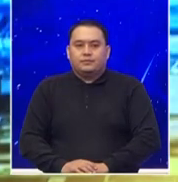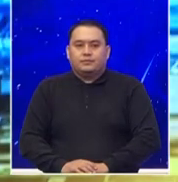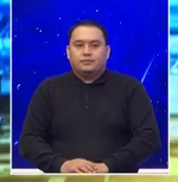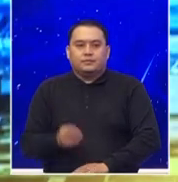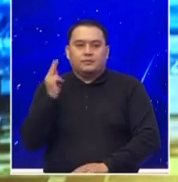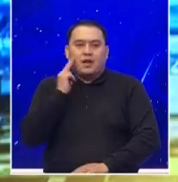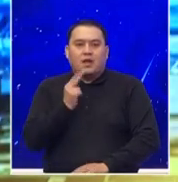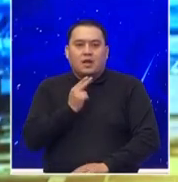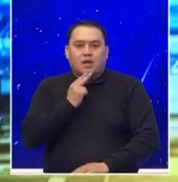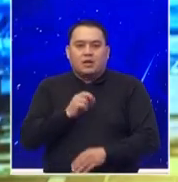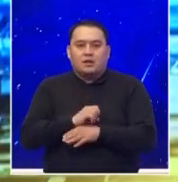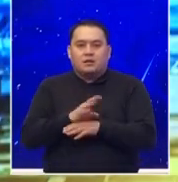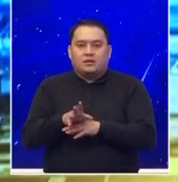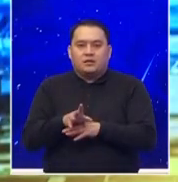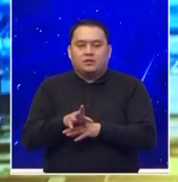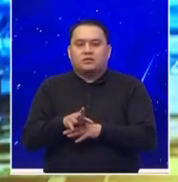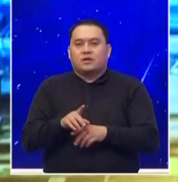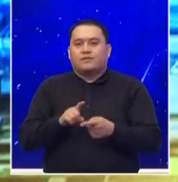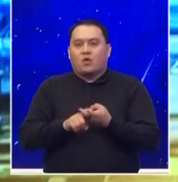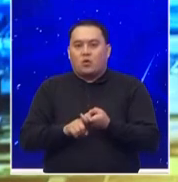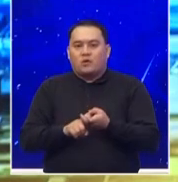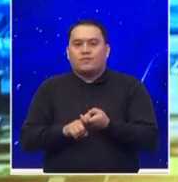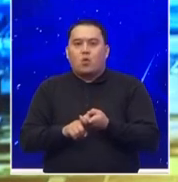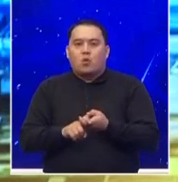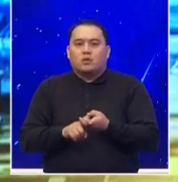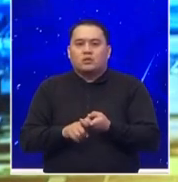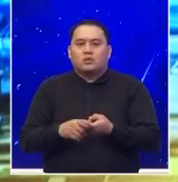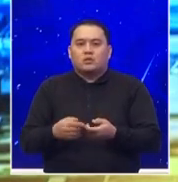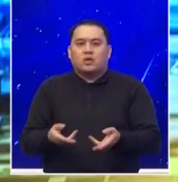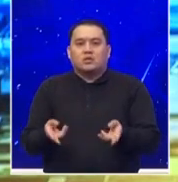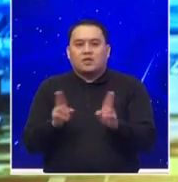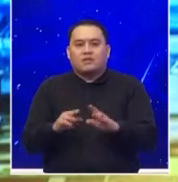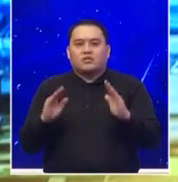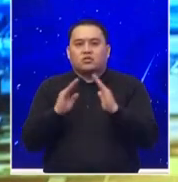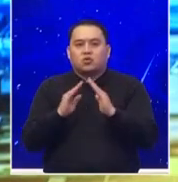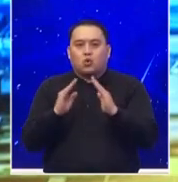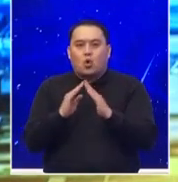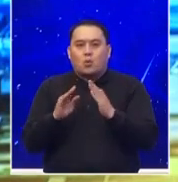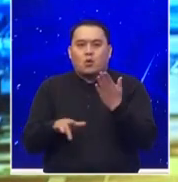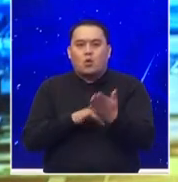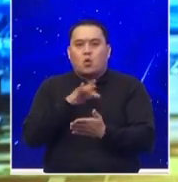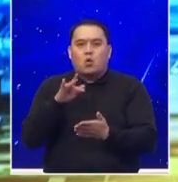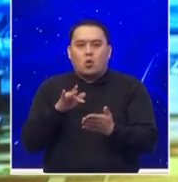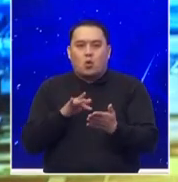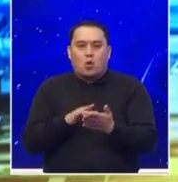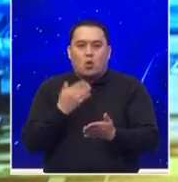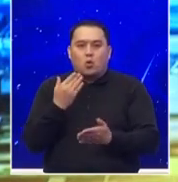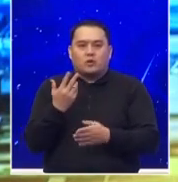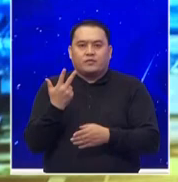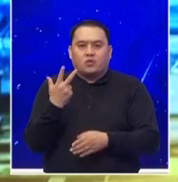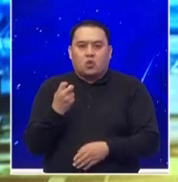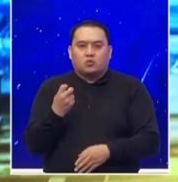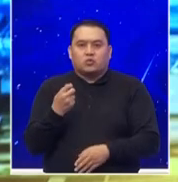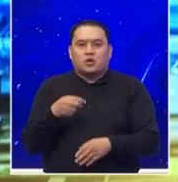В Китае коронавирусное дежавю. Власти призвали не покидать свои дома жителей города Шицзячуань. Это в